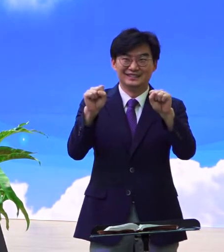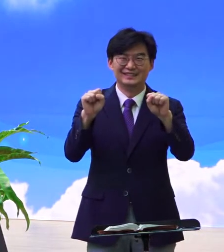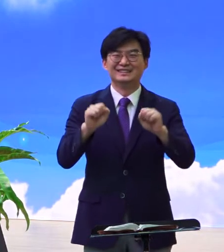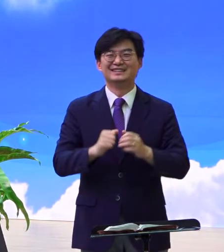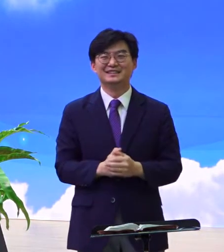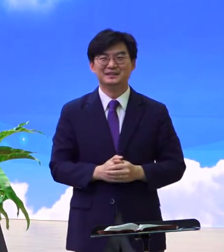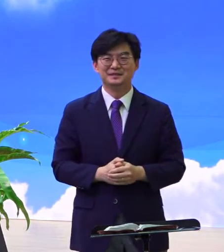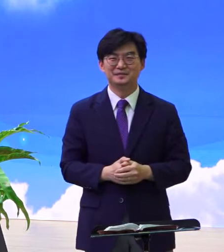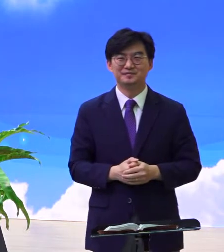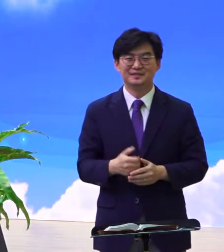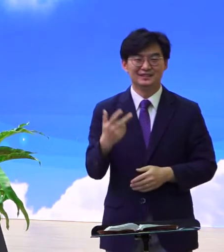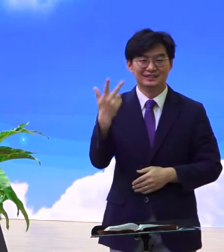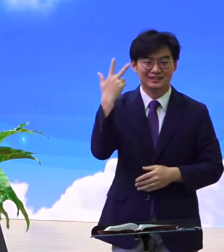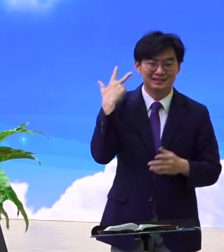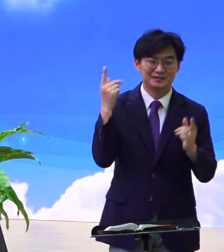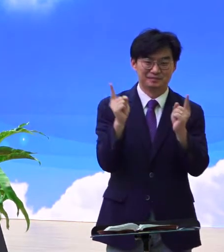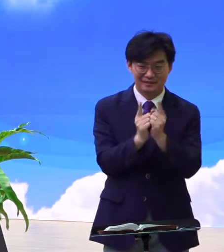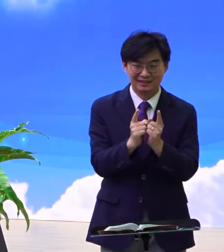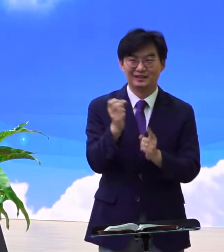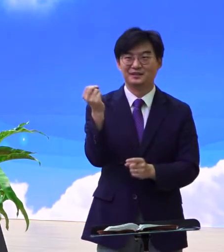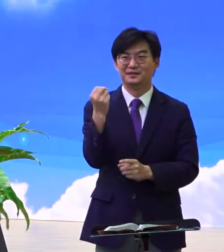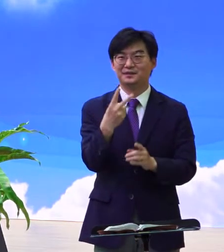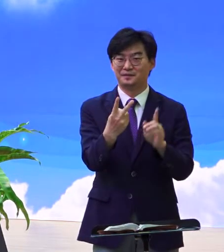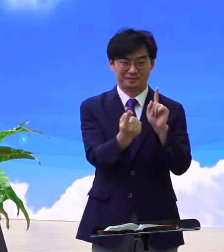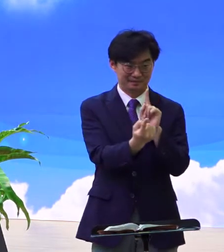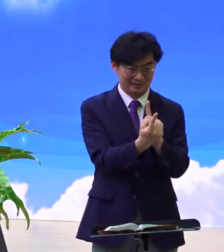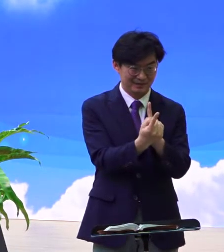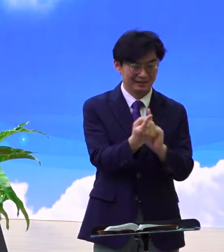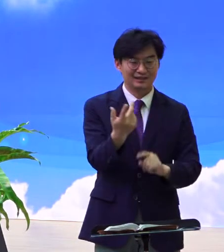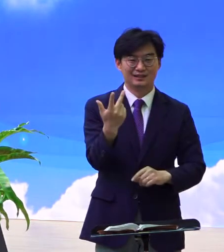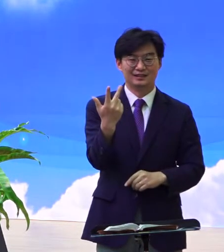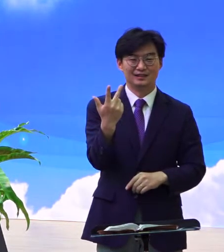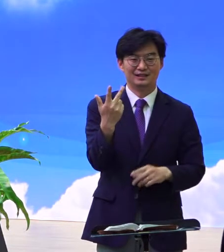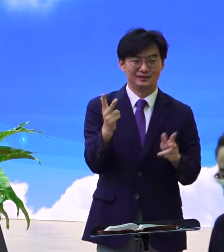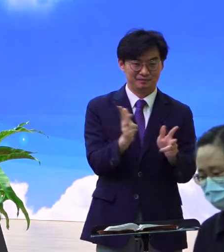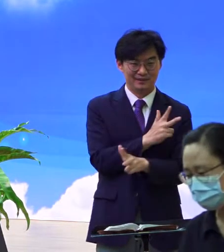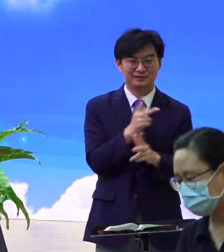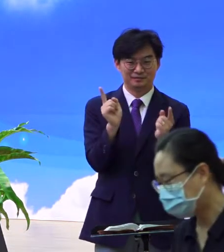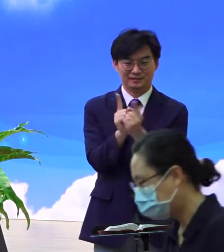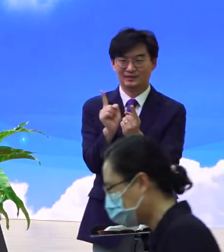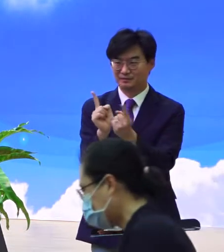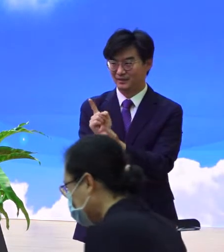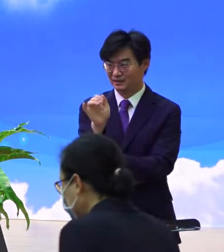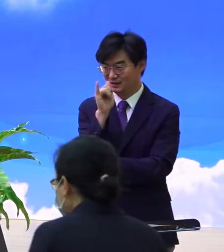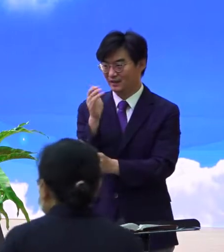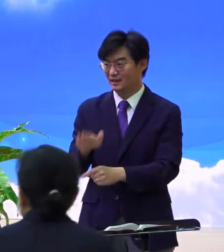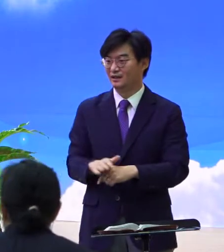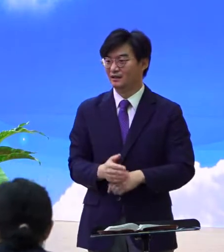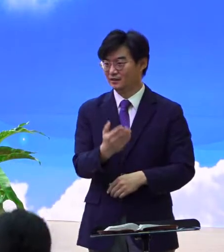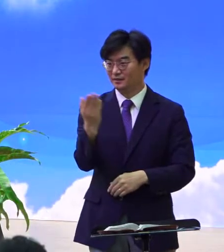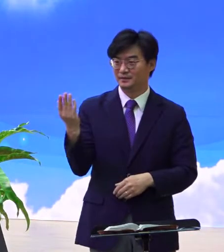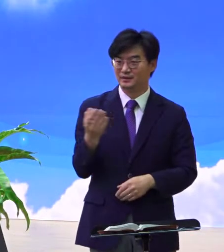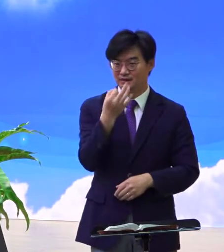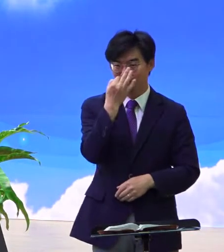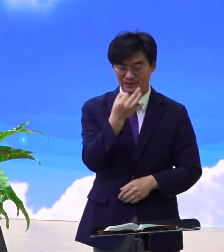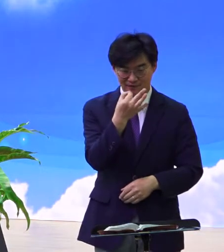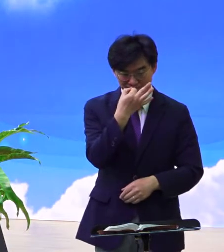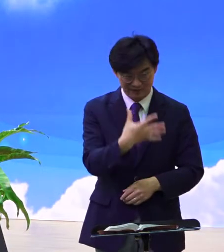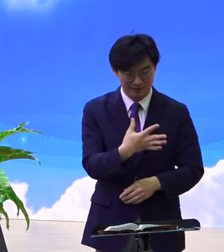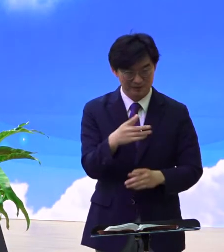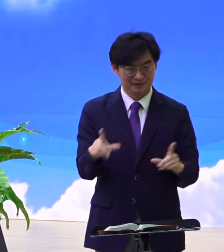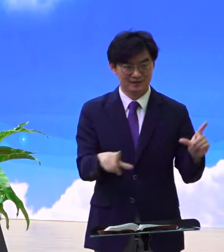지난주에 보고 또 만나게 되어서 반갑습니다. 참 힘든 우리의 삶인데 참 그 속에서